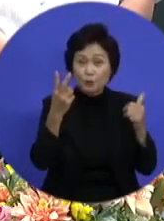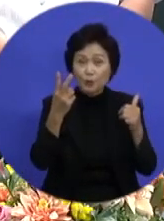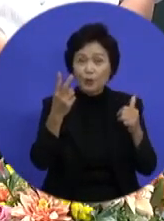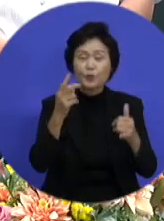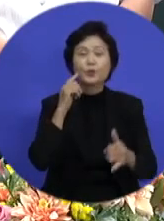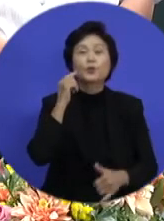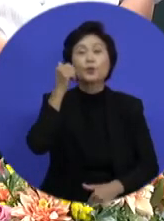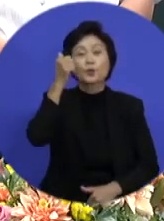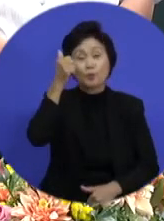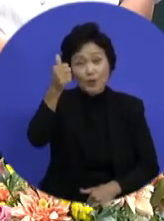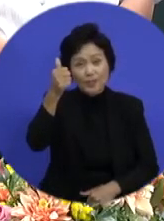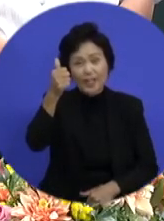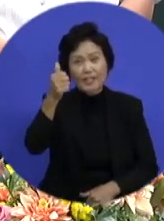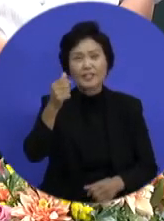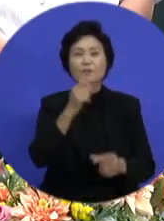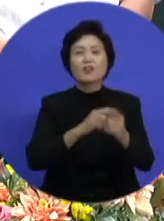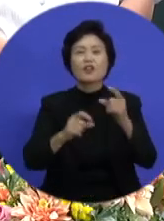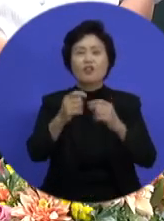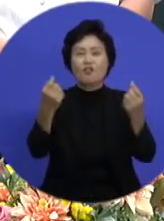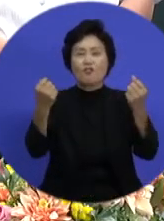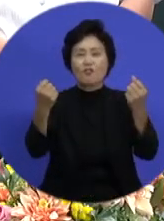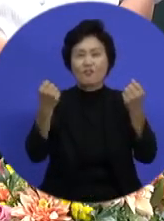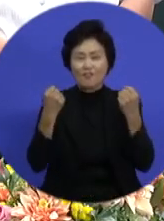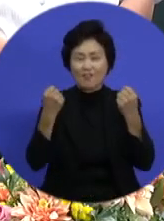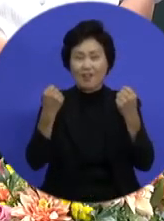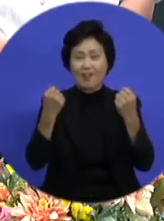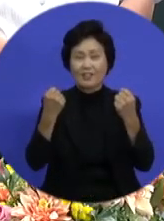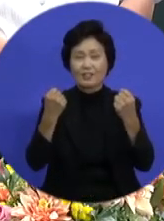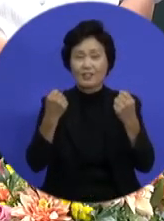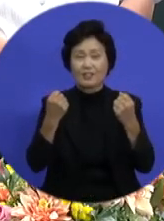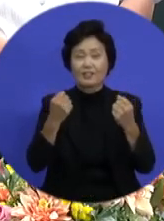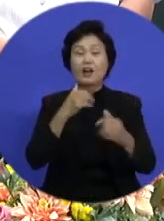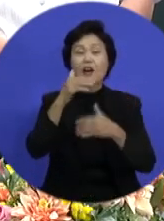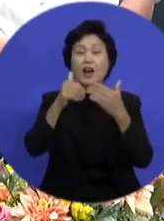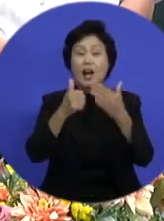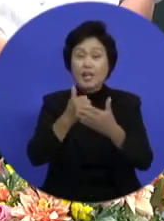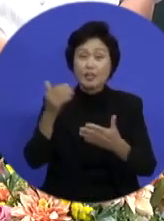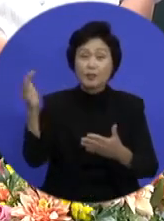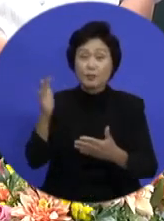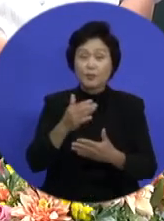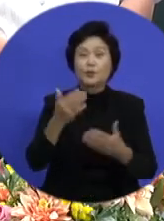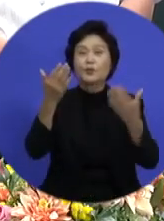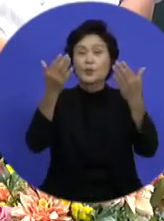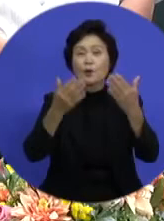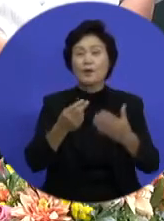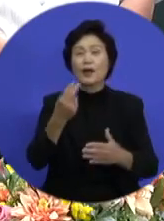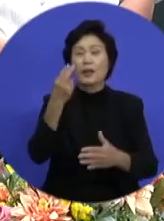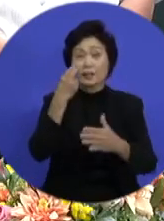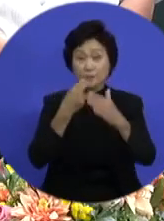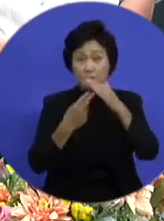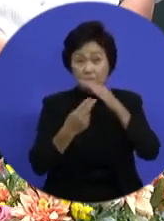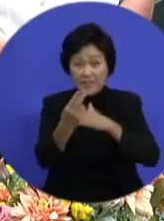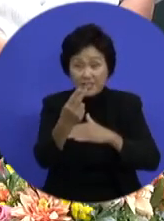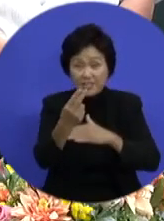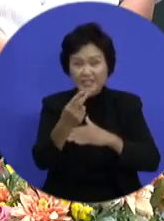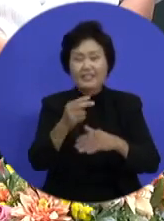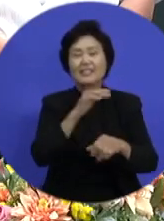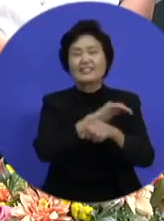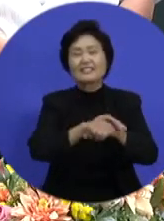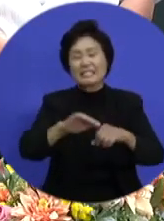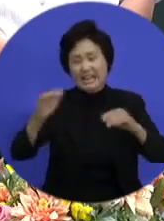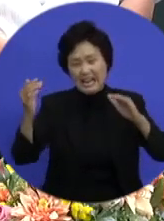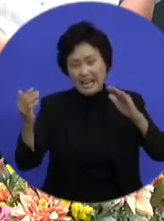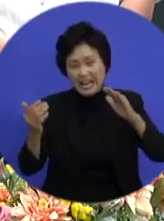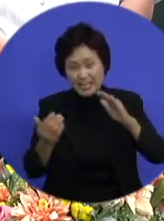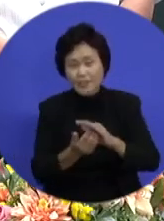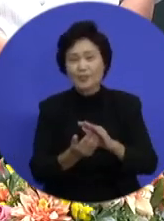교장 선생님이 지금 더 강건하셔서 네. 네, 이 받으신 비전 사명을 잘 이루어 가실 수 있도록 하나님께서 도와주셨으면